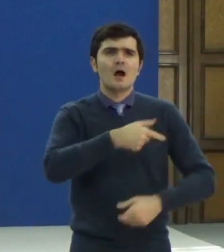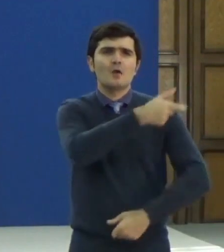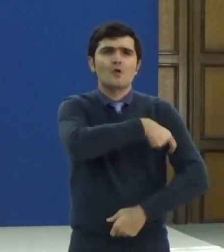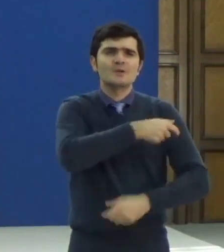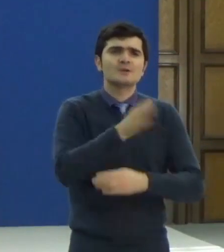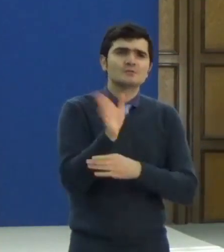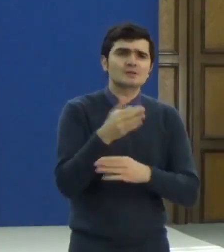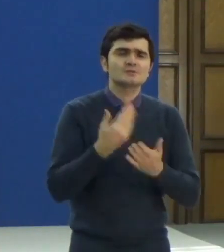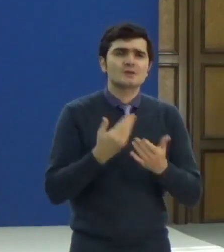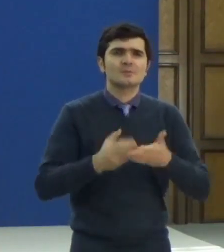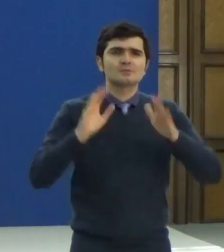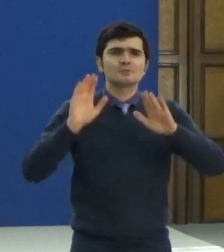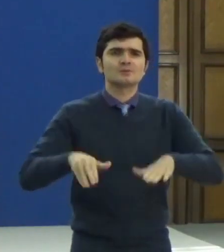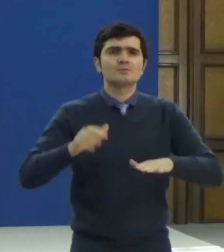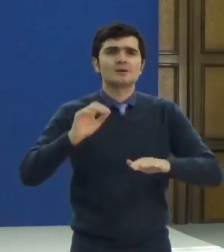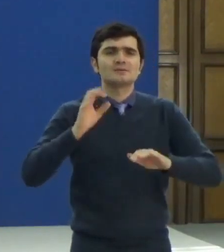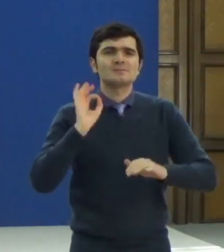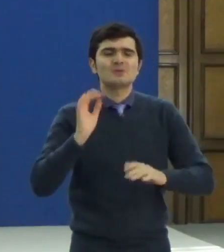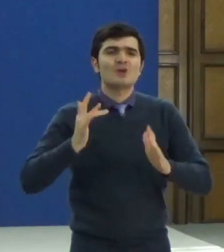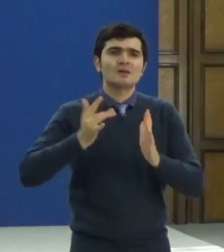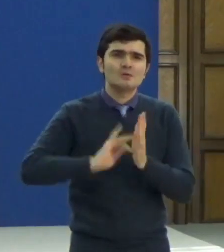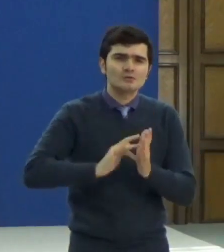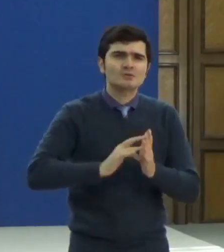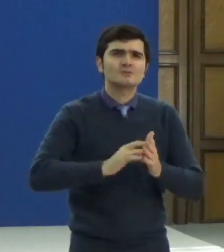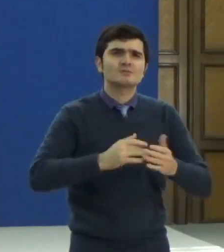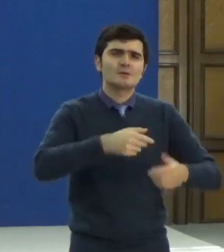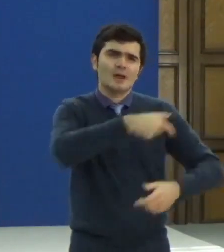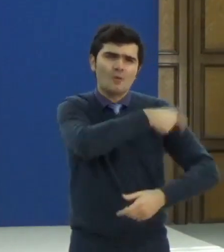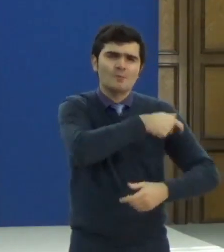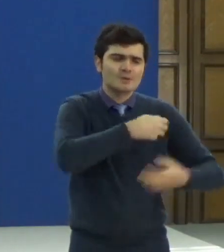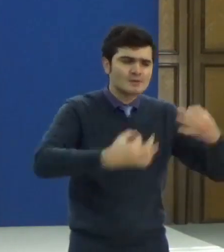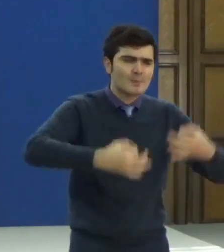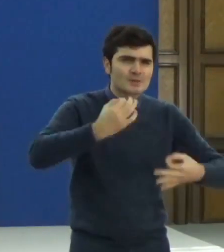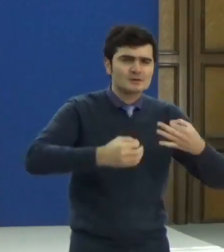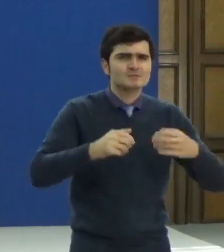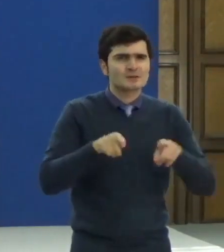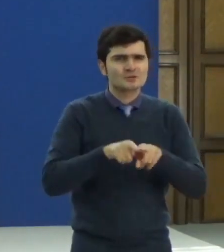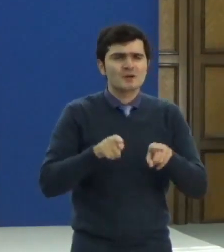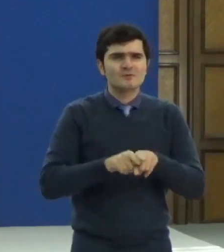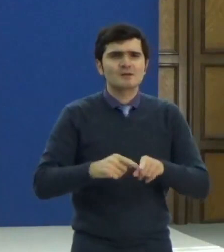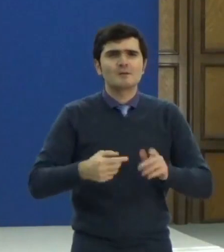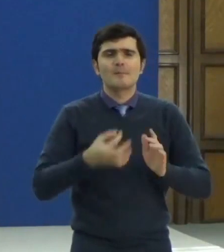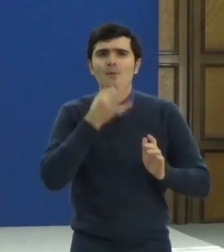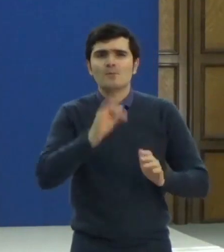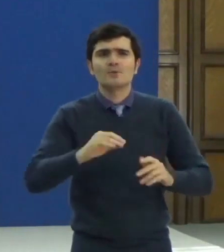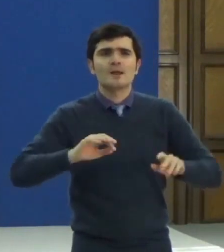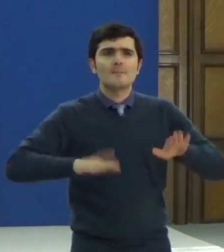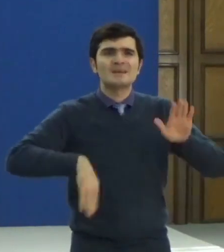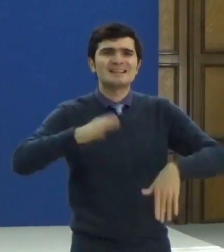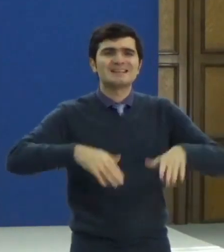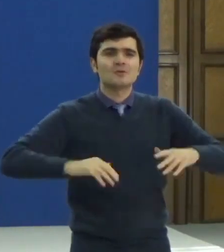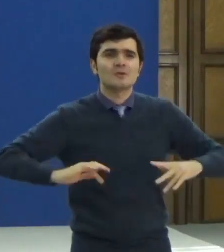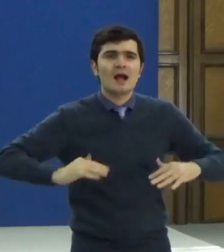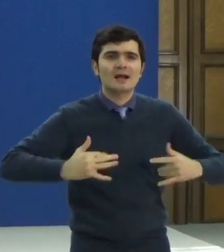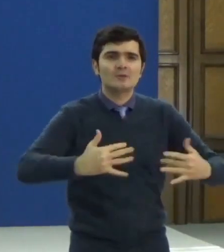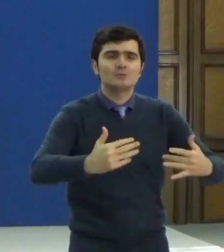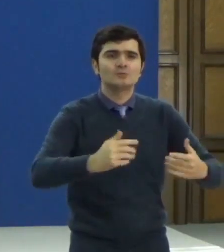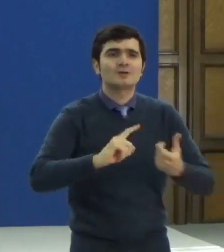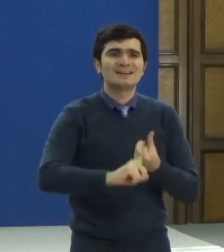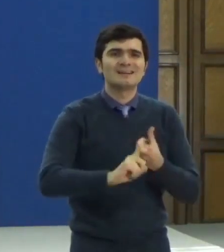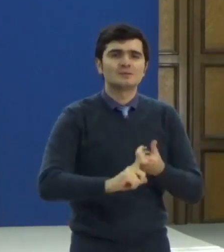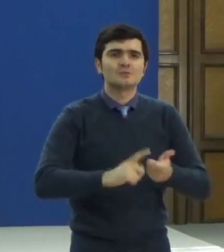pentru Situații Speciale de Urgență și în analizele propuse de către Ministerul Agriculturii cu privire la